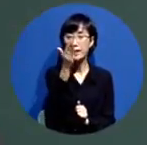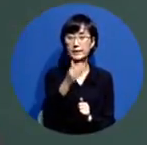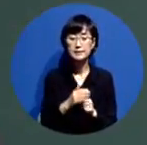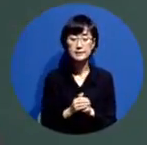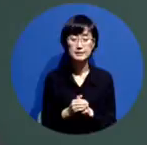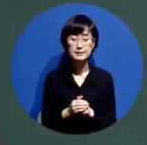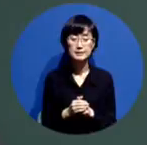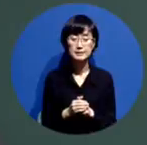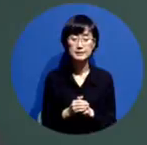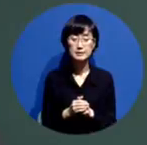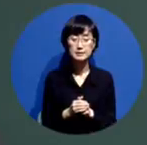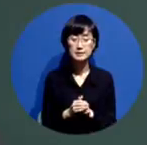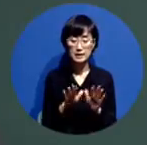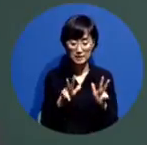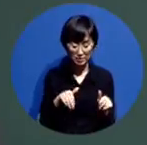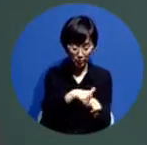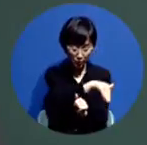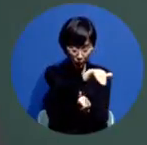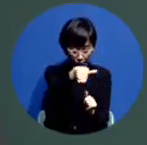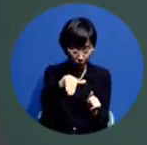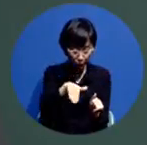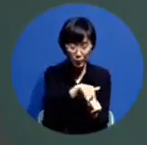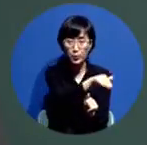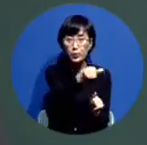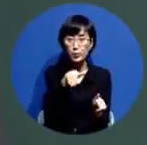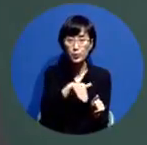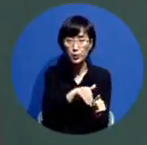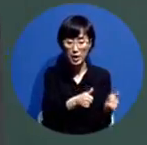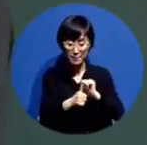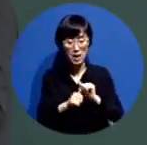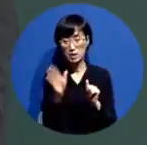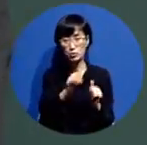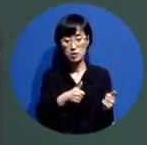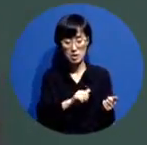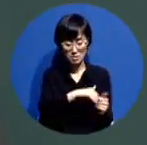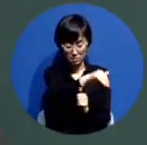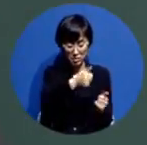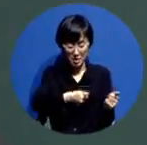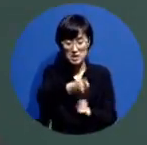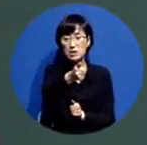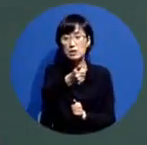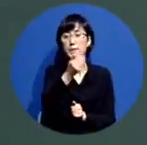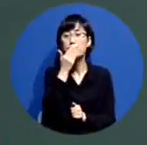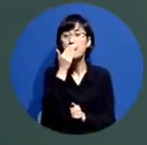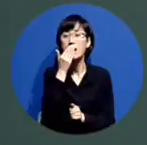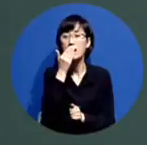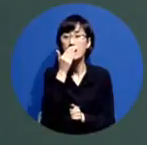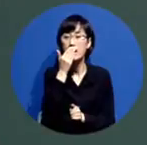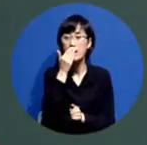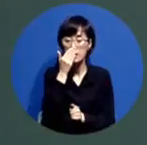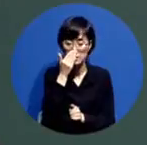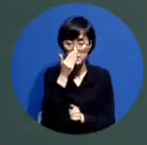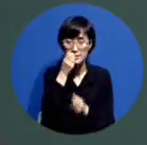这样才能够胜过自身。 현실을 이기고. 能够胜过现实。 그리고 새롭게 도전할 수 있는 힘이 생기는